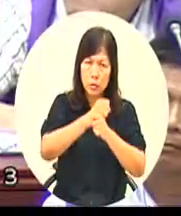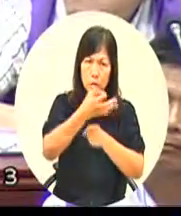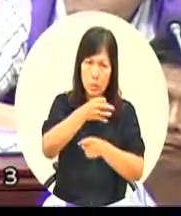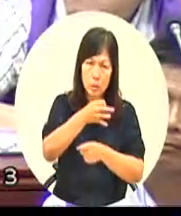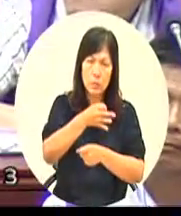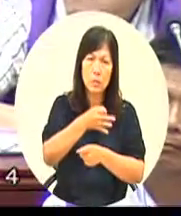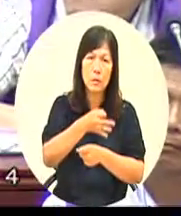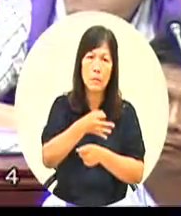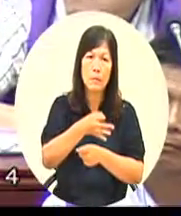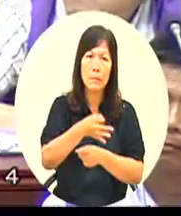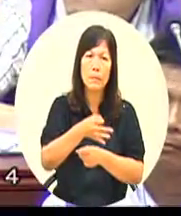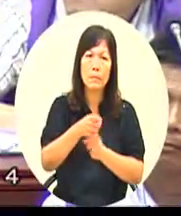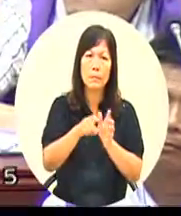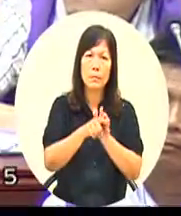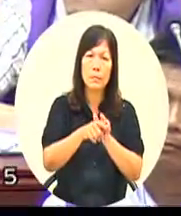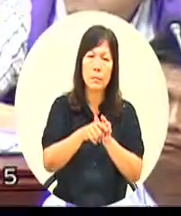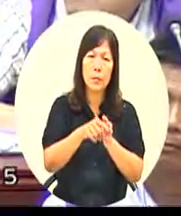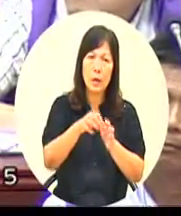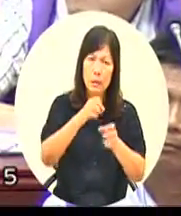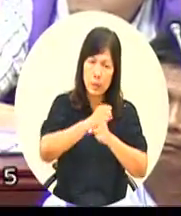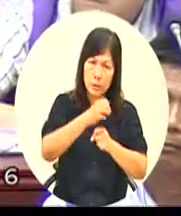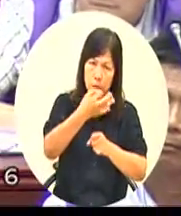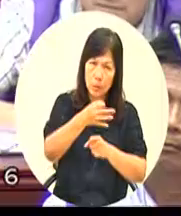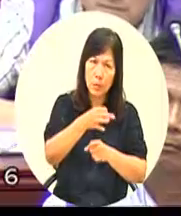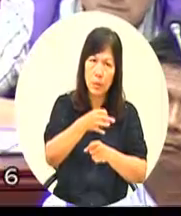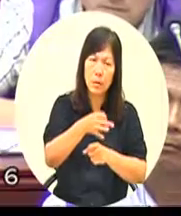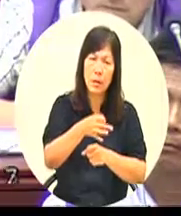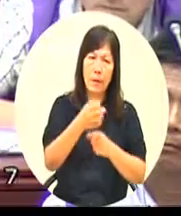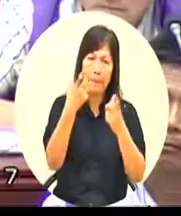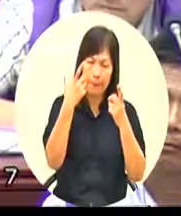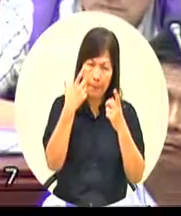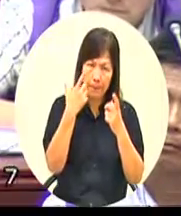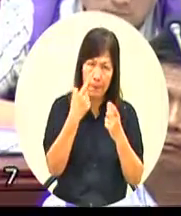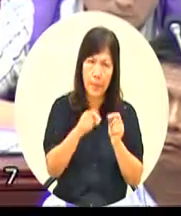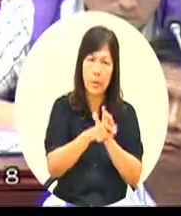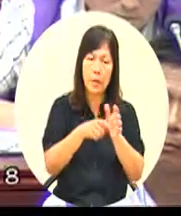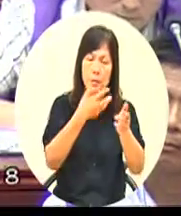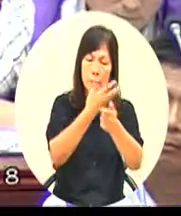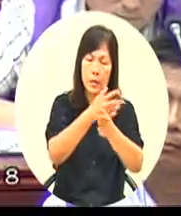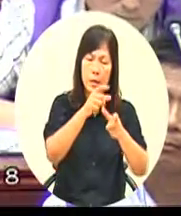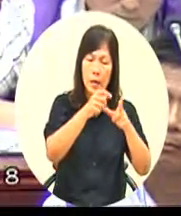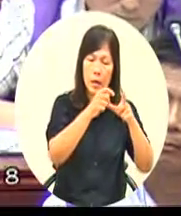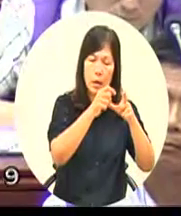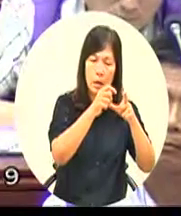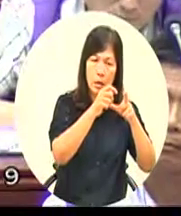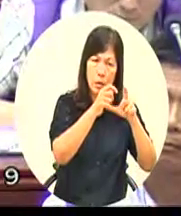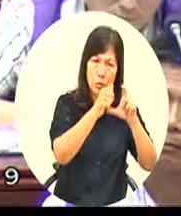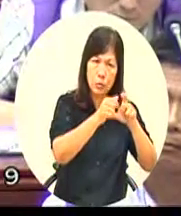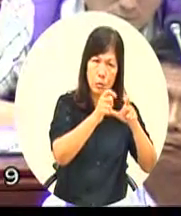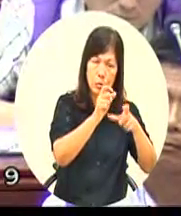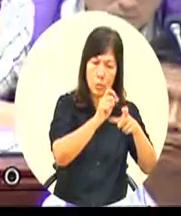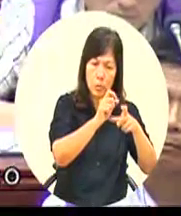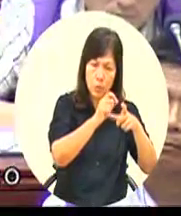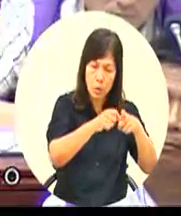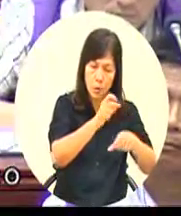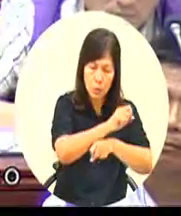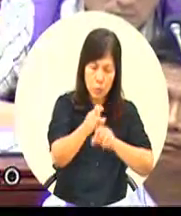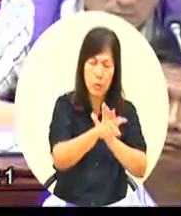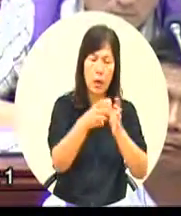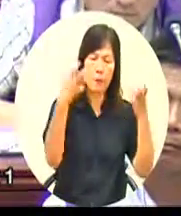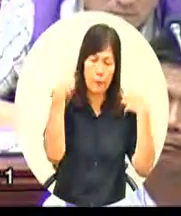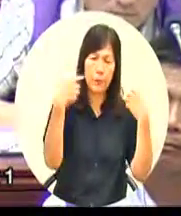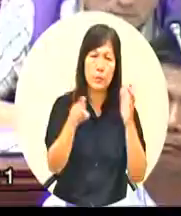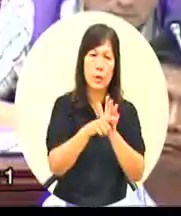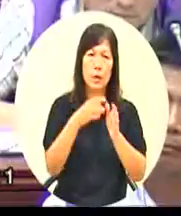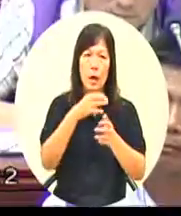分呢，基本上水电清洁费本身呢，是由这一个区公所去协助处理，水电费或者里面的修缮费用是